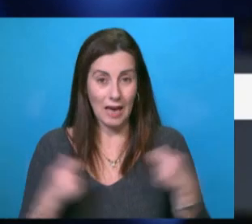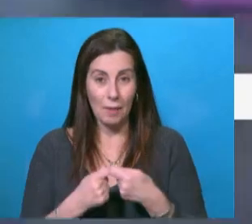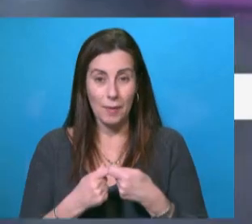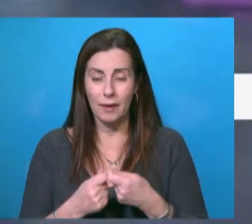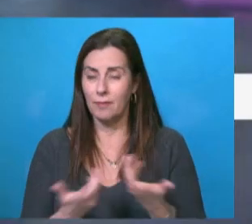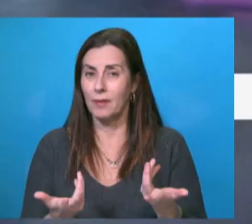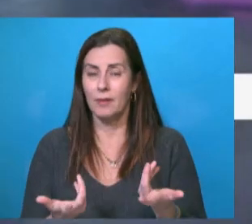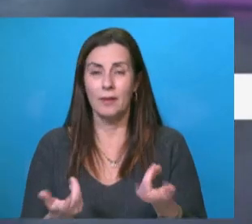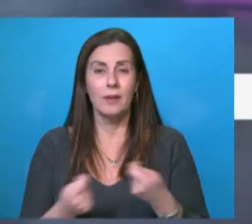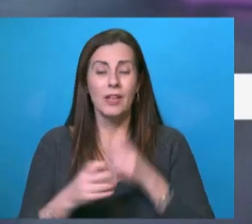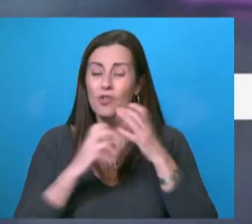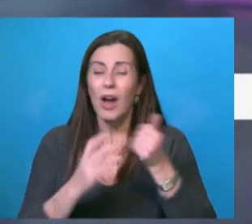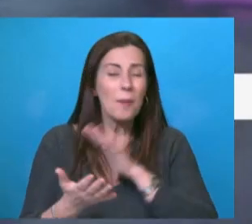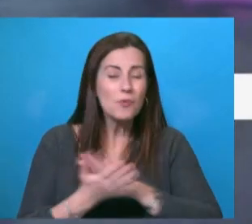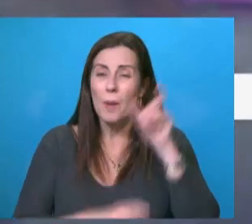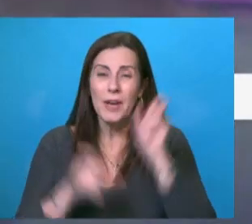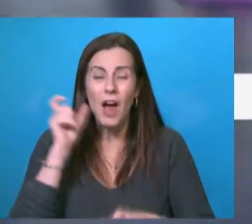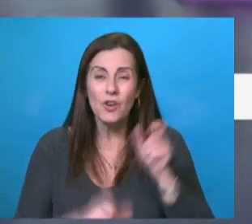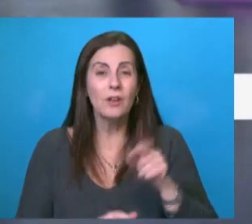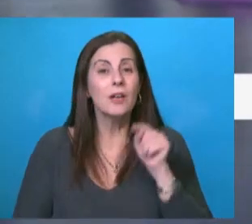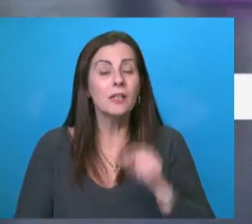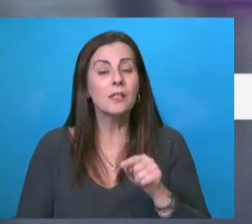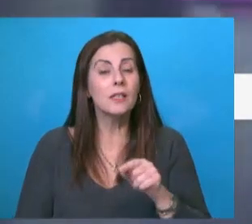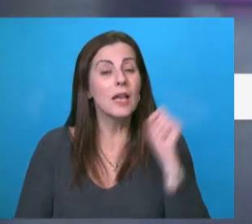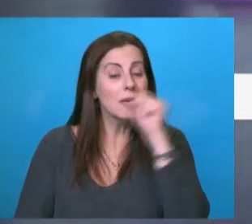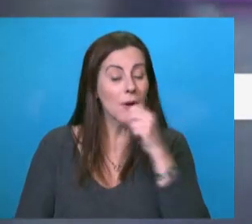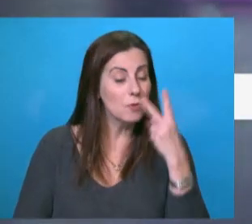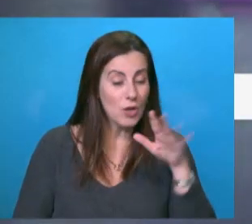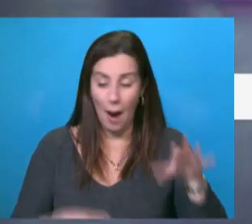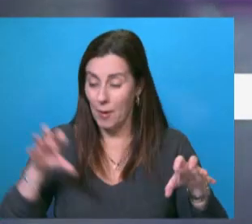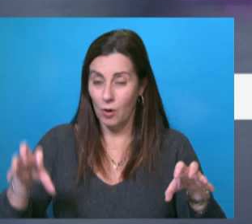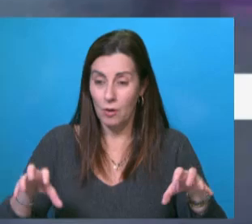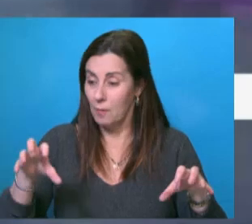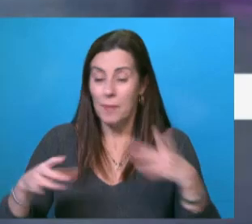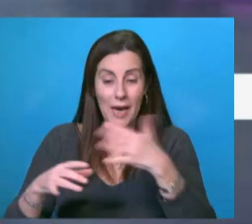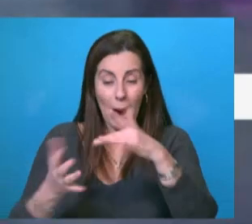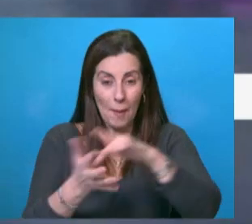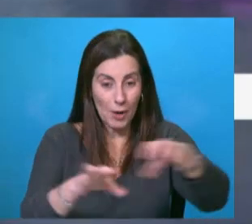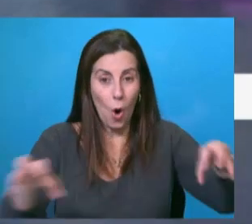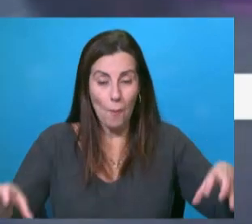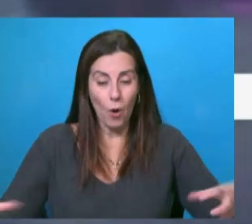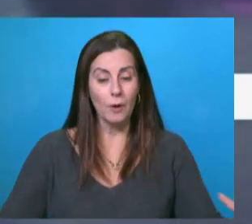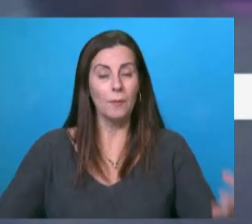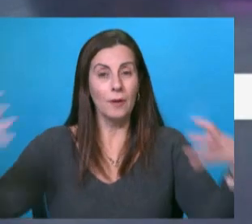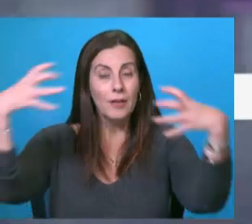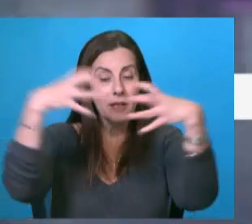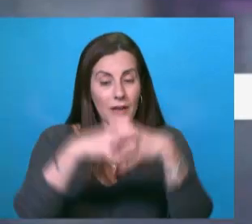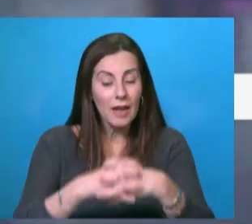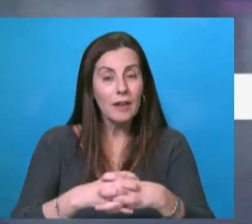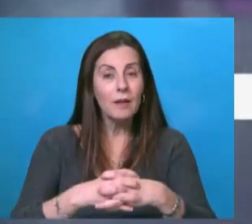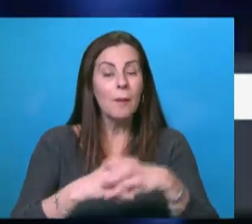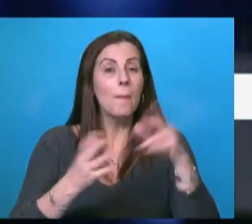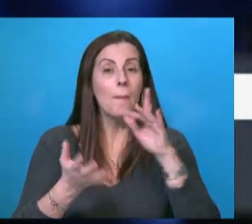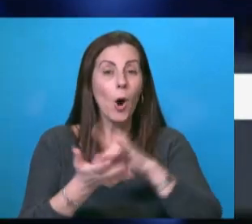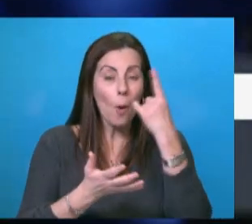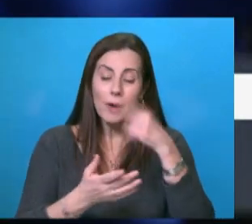תקשורת הכי פשוטה בין אנשים, כאשר זמרים משני המקומות, מכמה מקומות, לא רק שניים, נפגשים על במה אחת, זה בכל